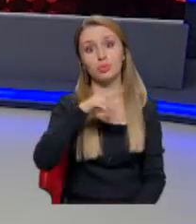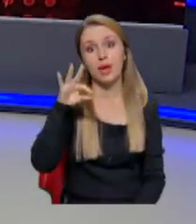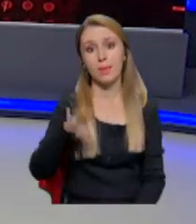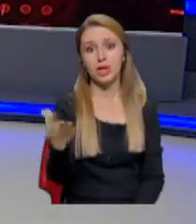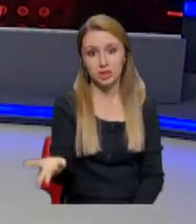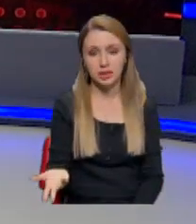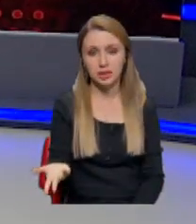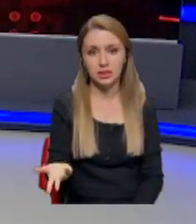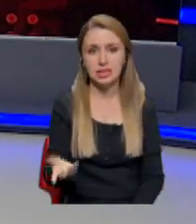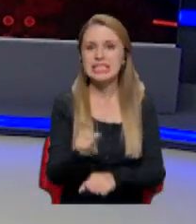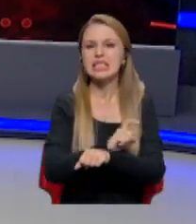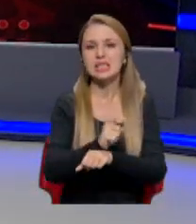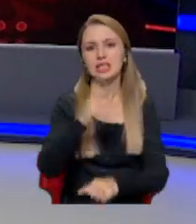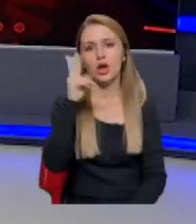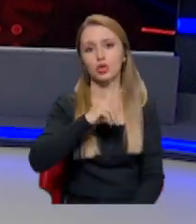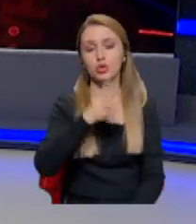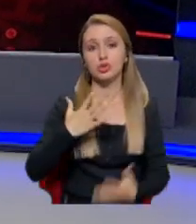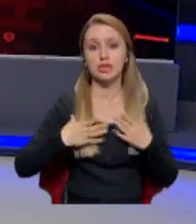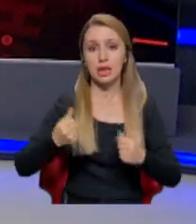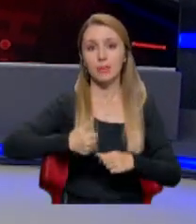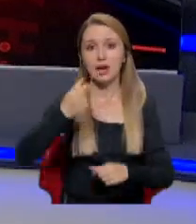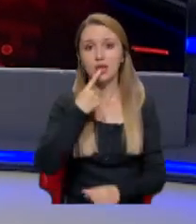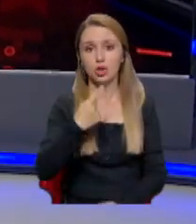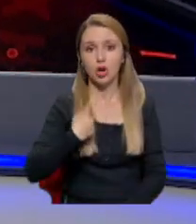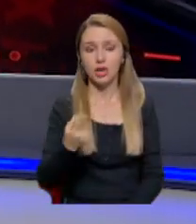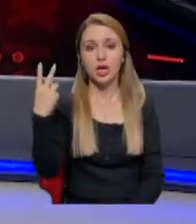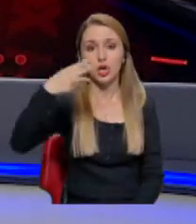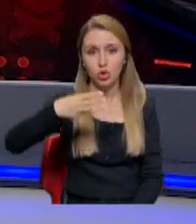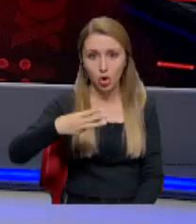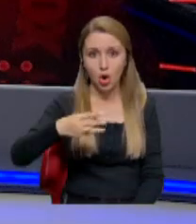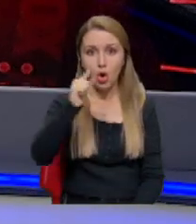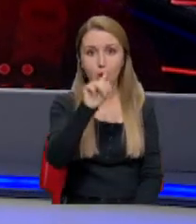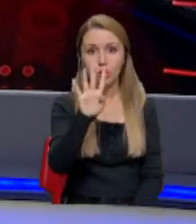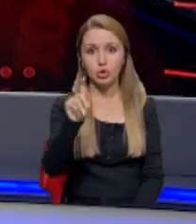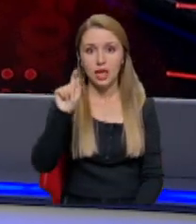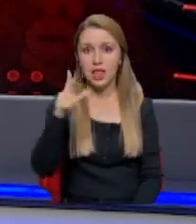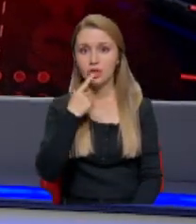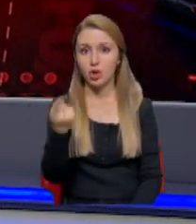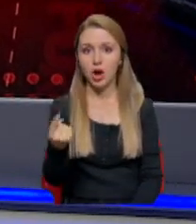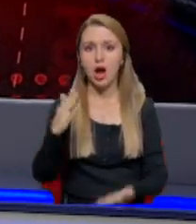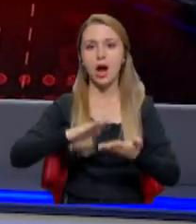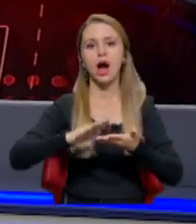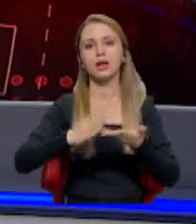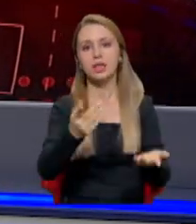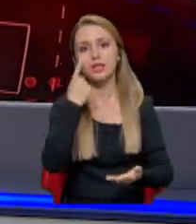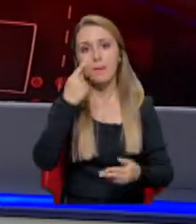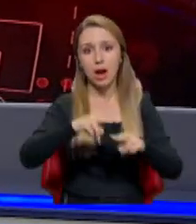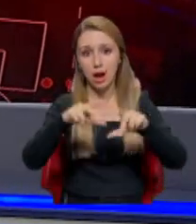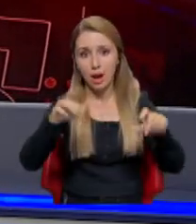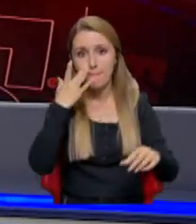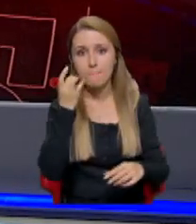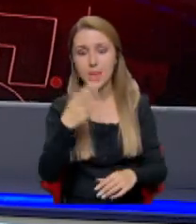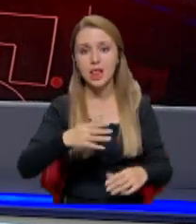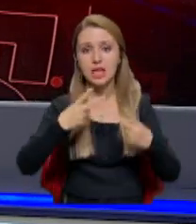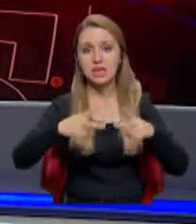haberlere gülüyoruz. Neden gülüyorum? Çünkü Sağlık Bakanlığı diyor ki euro kuru 14 lira diyor. Ya arkadaş işte tabelada belli.